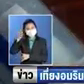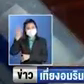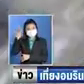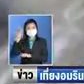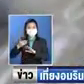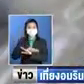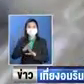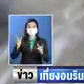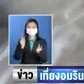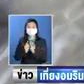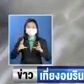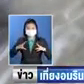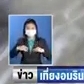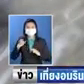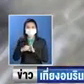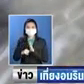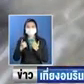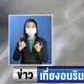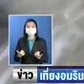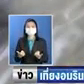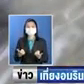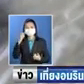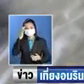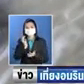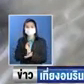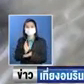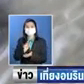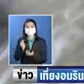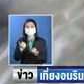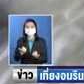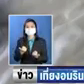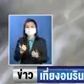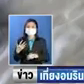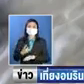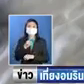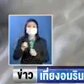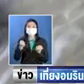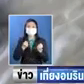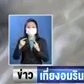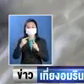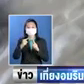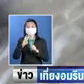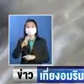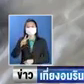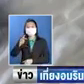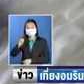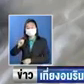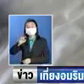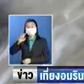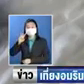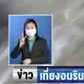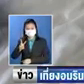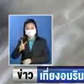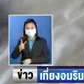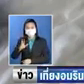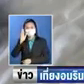าก่อนจะเข้ามอบตัวแล้วตอนนี้ตำรวจเองเนี่ยนะฮะยังมีการยึดรถ BMW X1